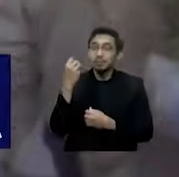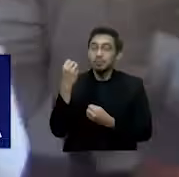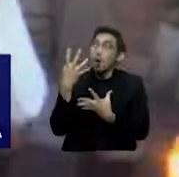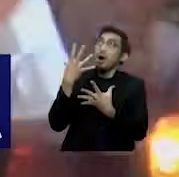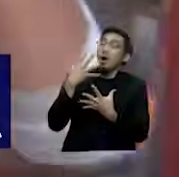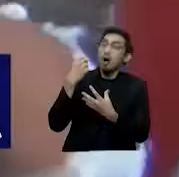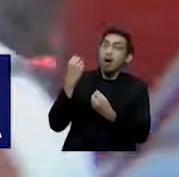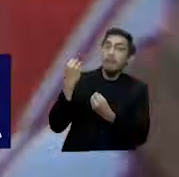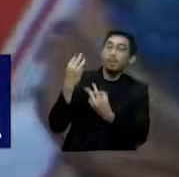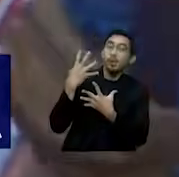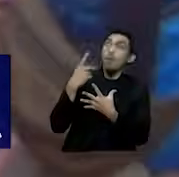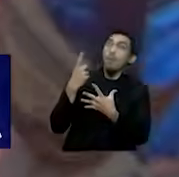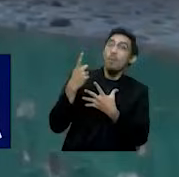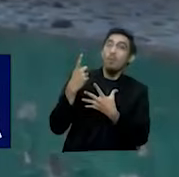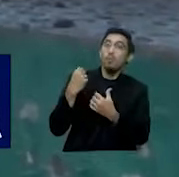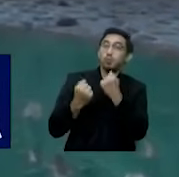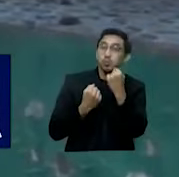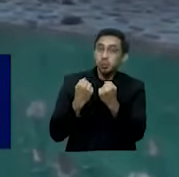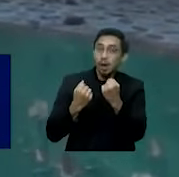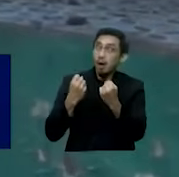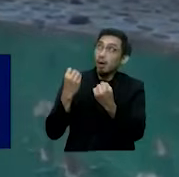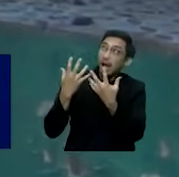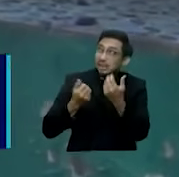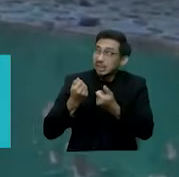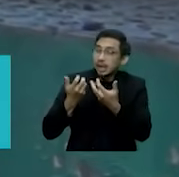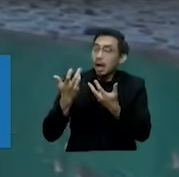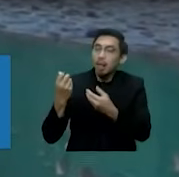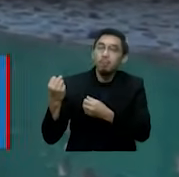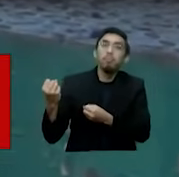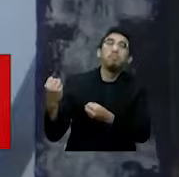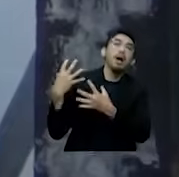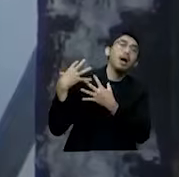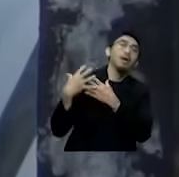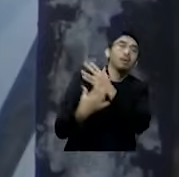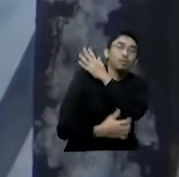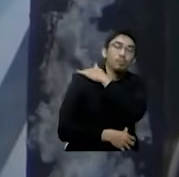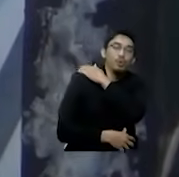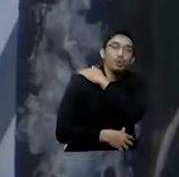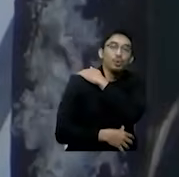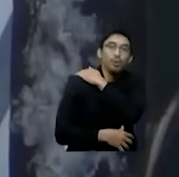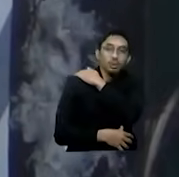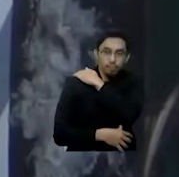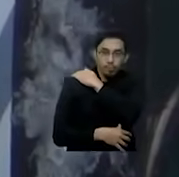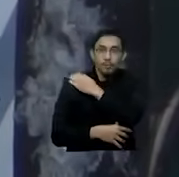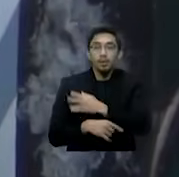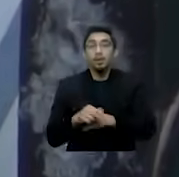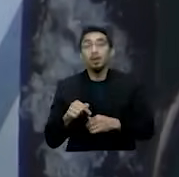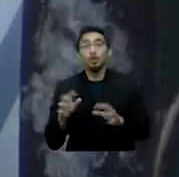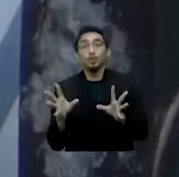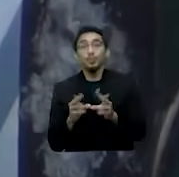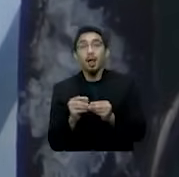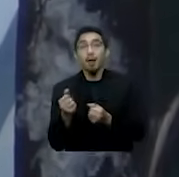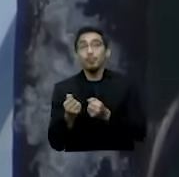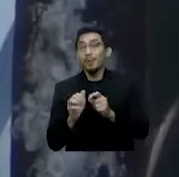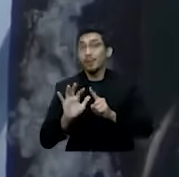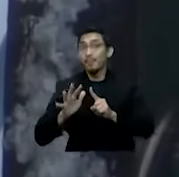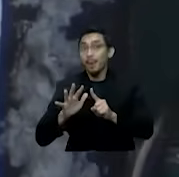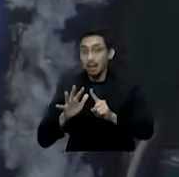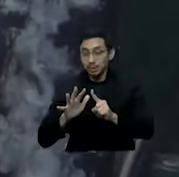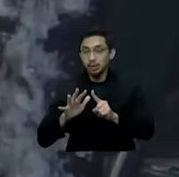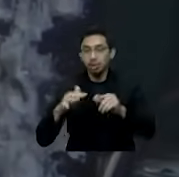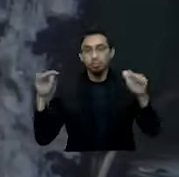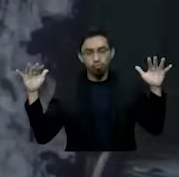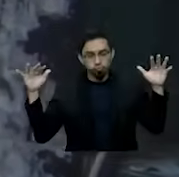atas, timpa saya. Api bisa dipadamkan setelah 15 mobil unit pemadam kebakaran dikerahkan ke lokasi.